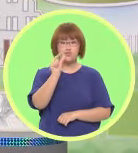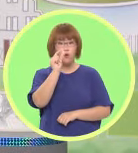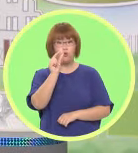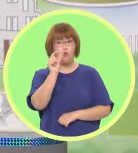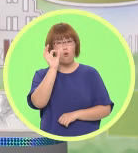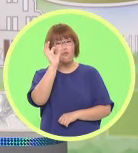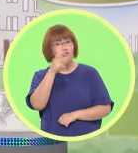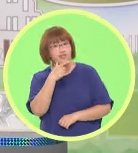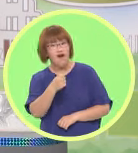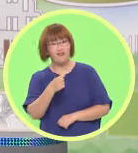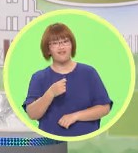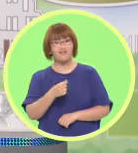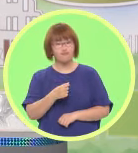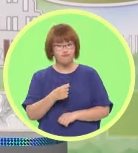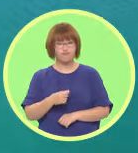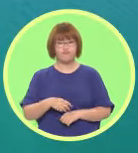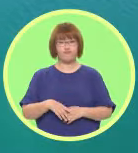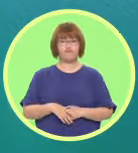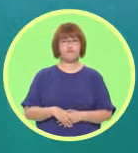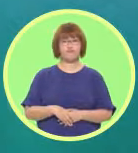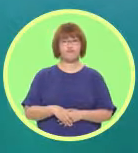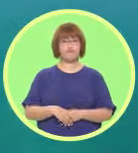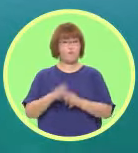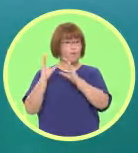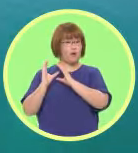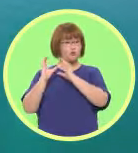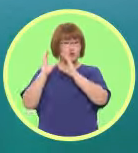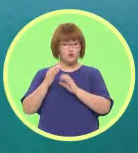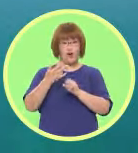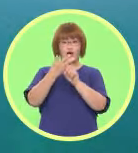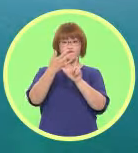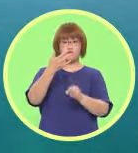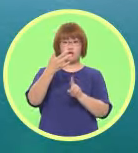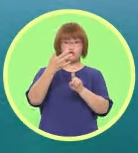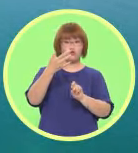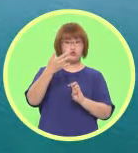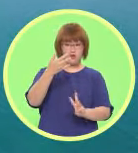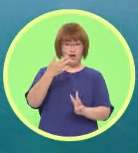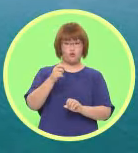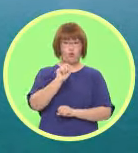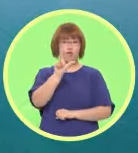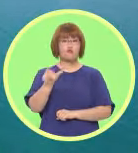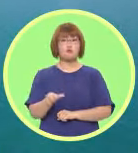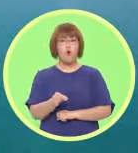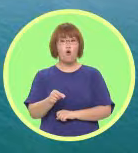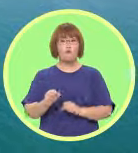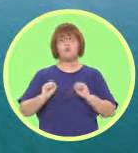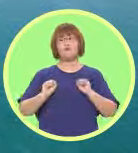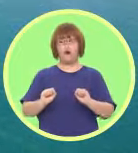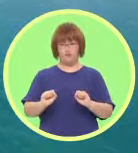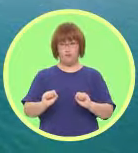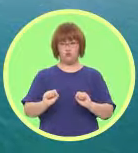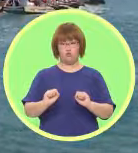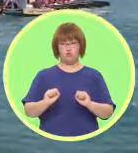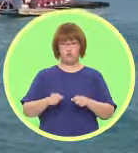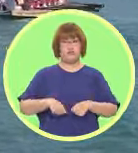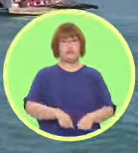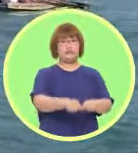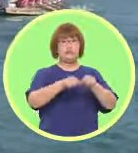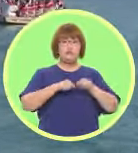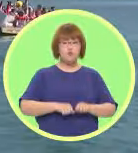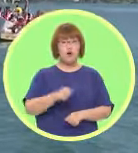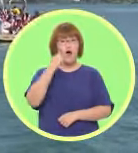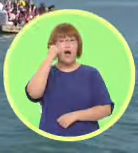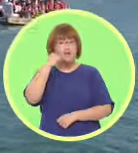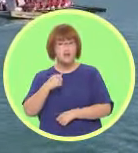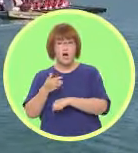っと見てみたい。 東の住吉祭りは8月13日の月曜日開催です。海